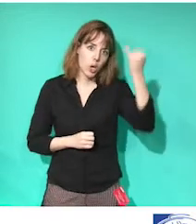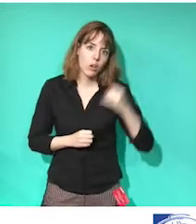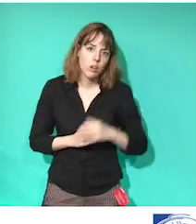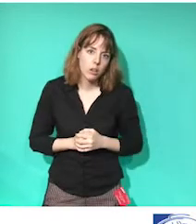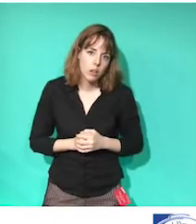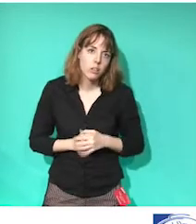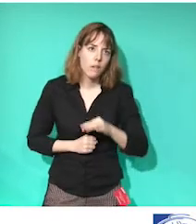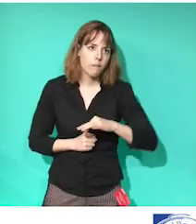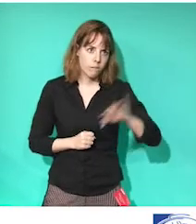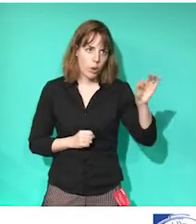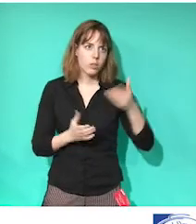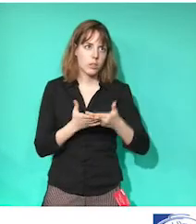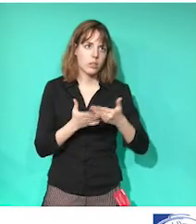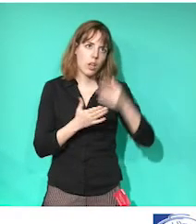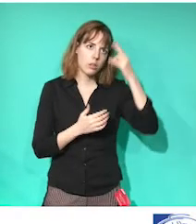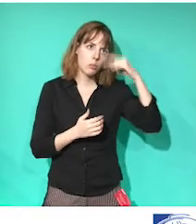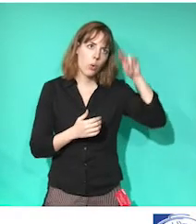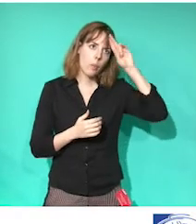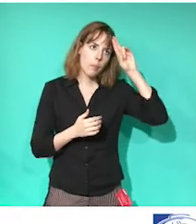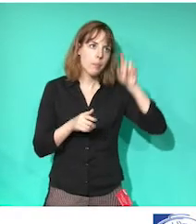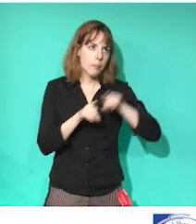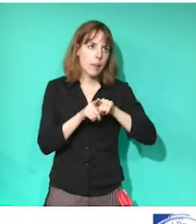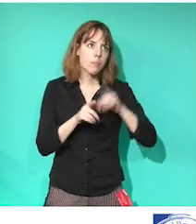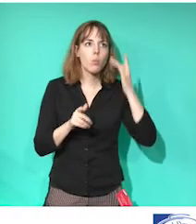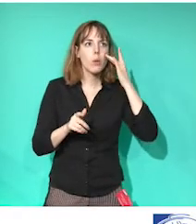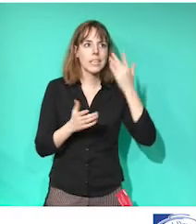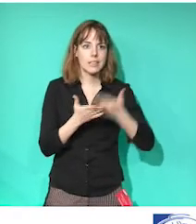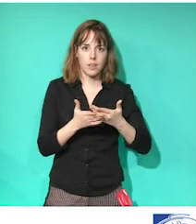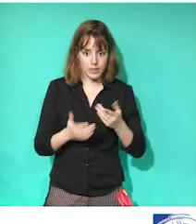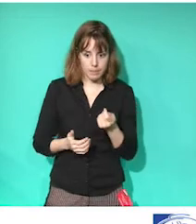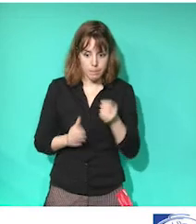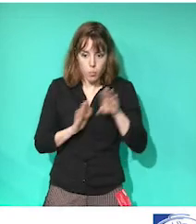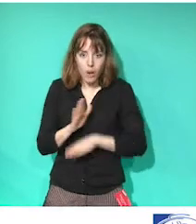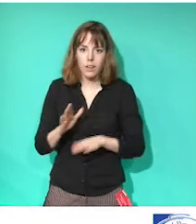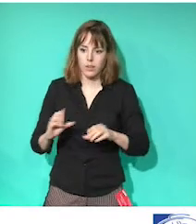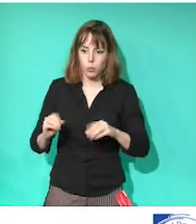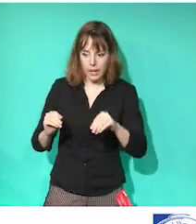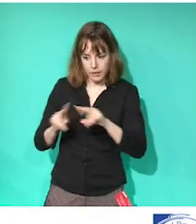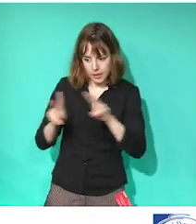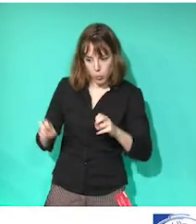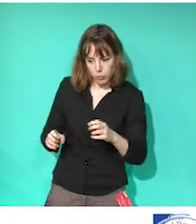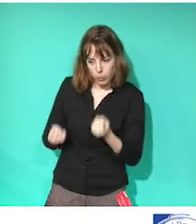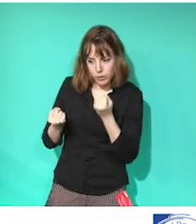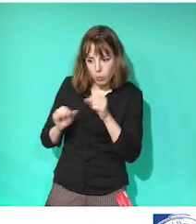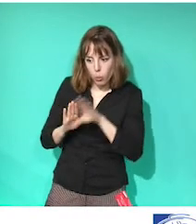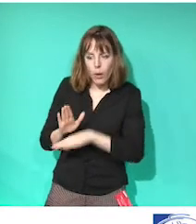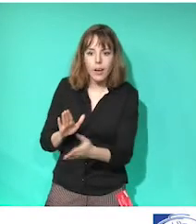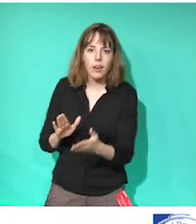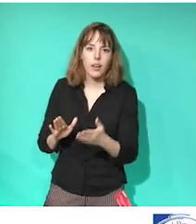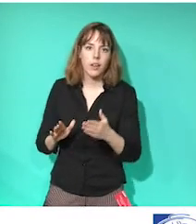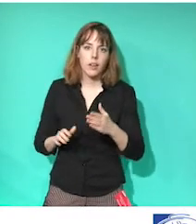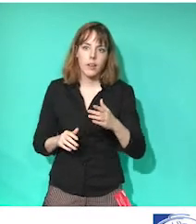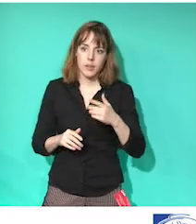peu près la moyenne en Europe et dans le monde. Donc, déjà, le vivier est plus faible. Ensuite, donc, on part avec un vivier qui n'est pas les